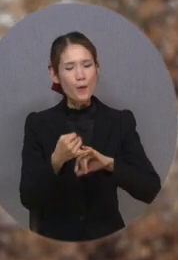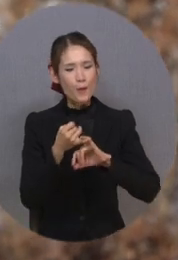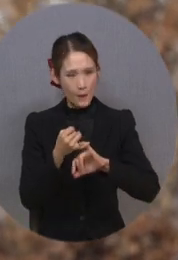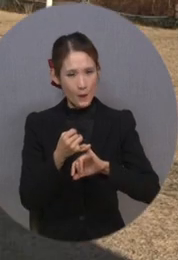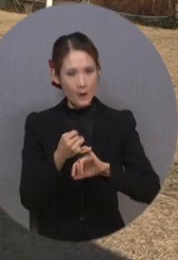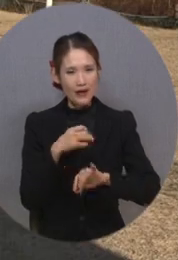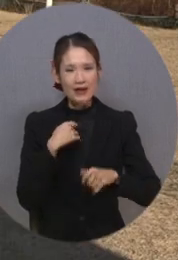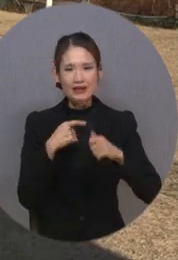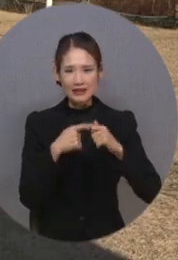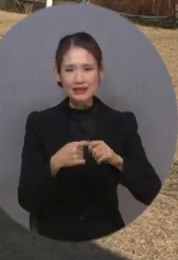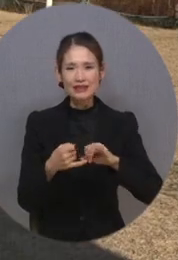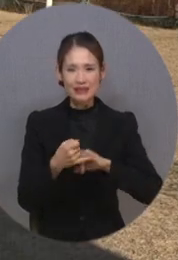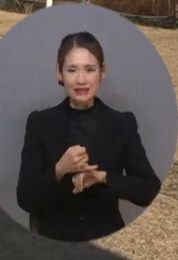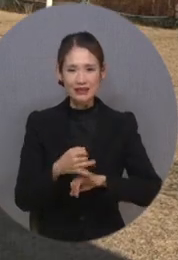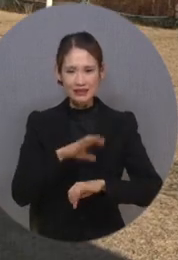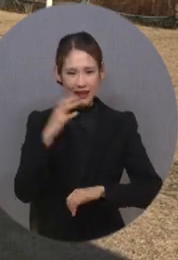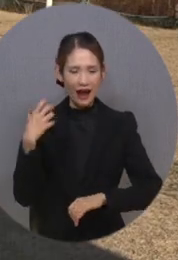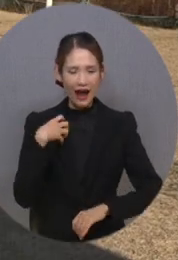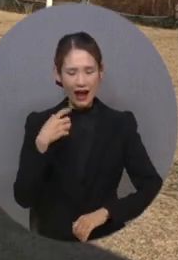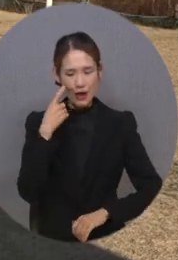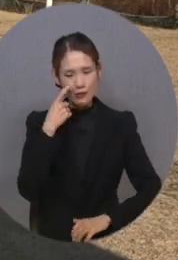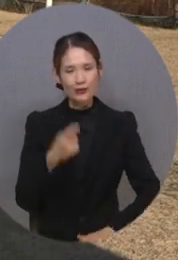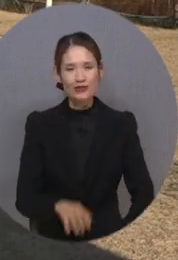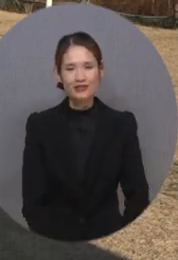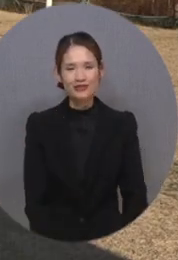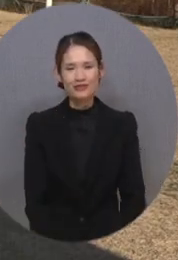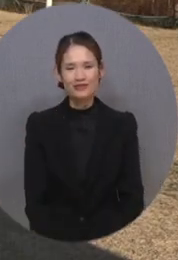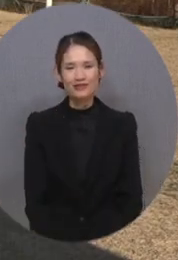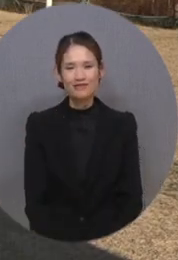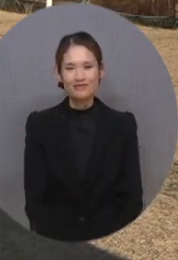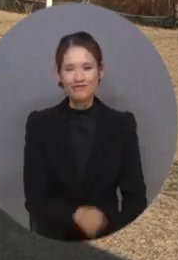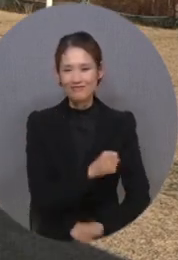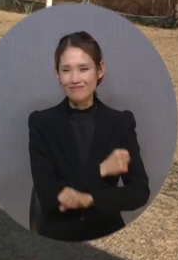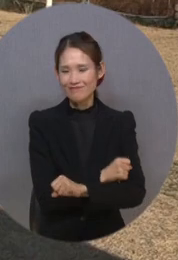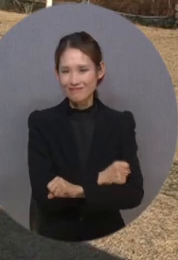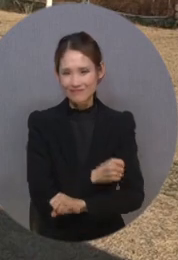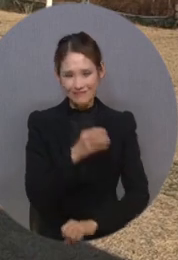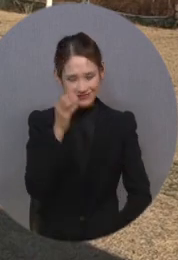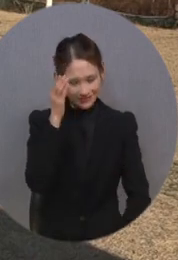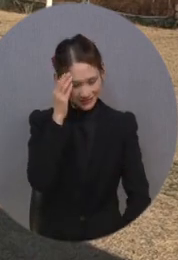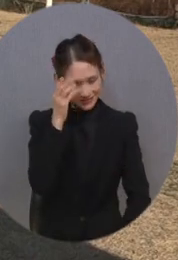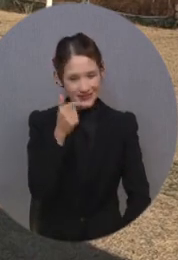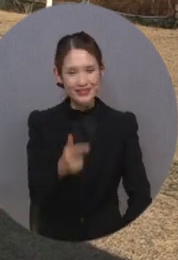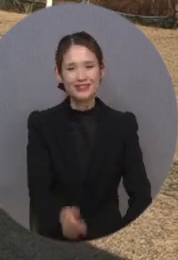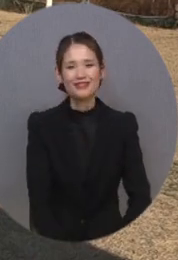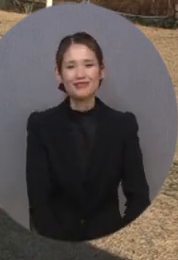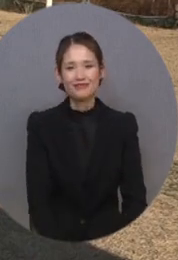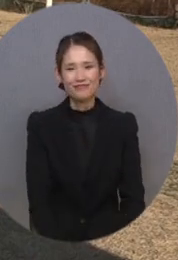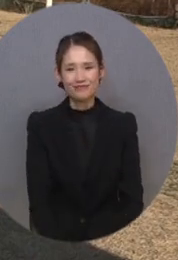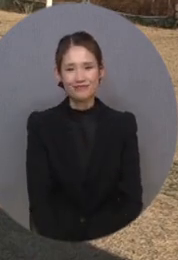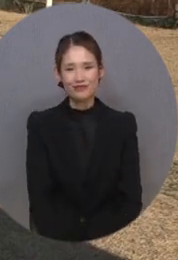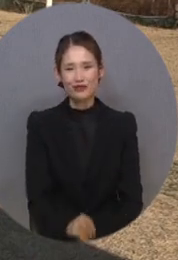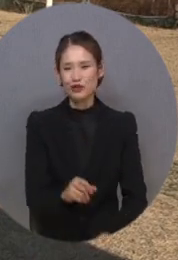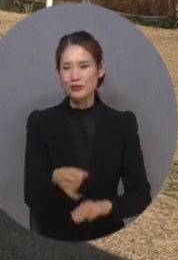네. 1등도 하고 다 해먹겠습니다. 아, 수고했습니다. 기대합니다. 기대합니다. 네, 네 기대합니다. 이 되지 않도록. 네.